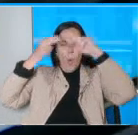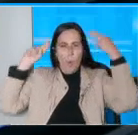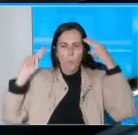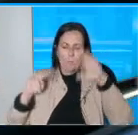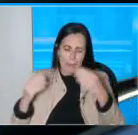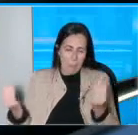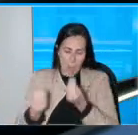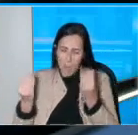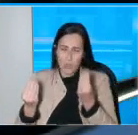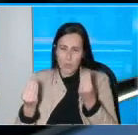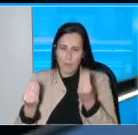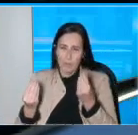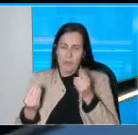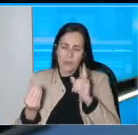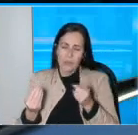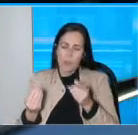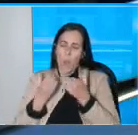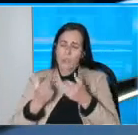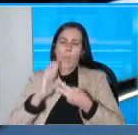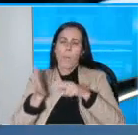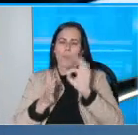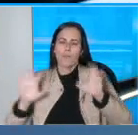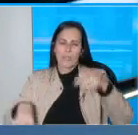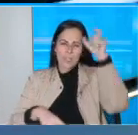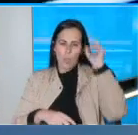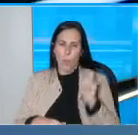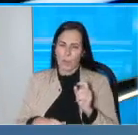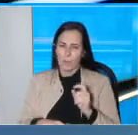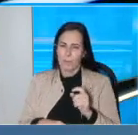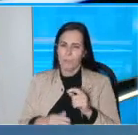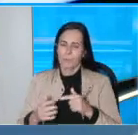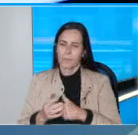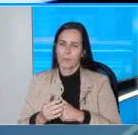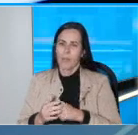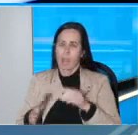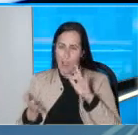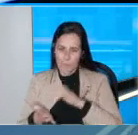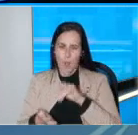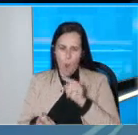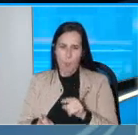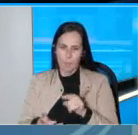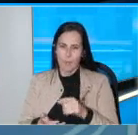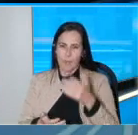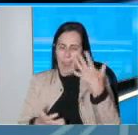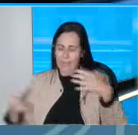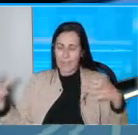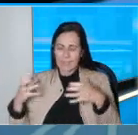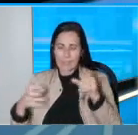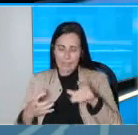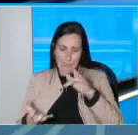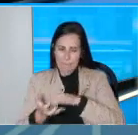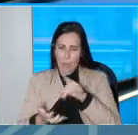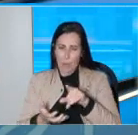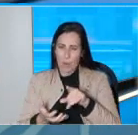איזה דיווח שהוא גם אמור לשרת פוליטית את ארדואן. נכון, אז סירט, המקום בו הייתה הצרת הזאת, הוא